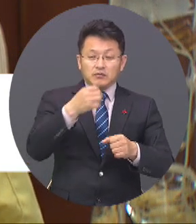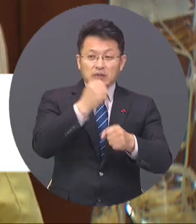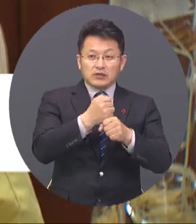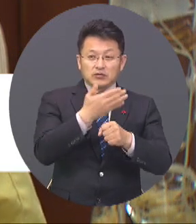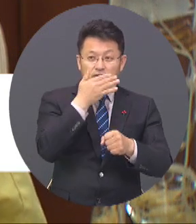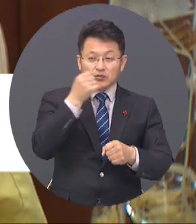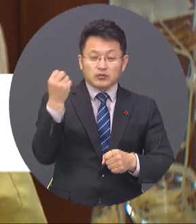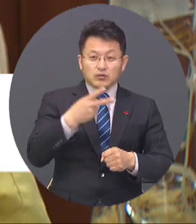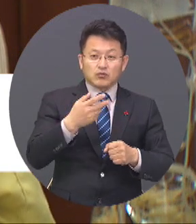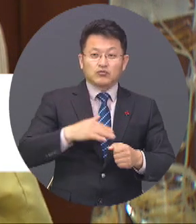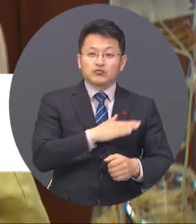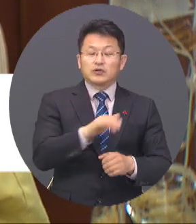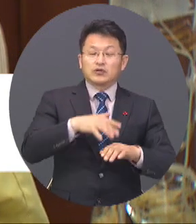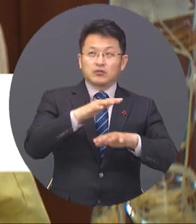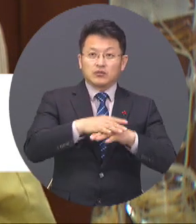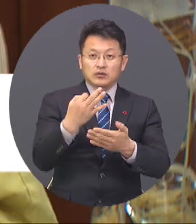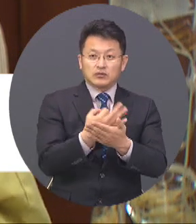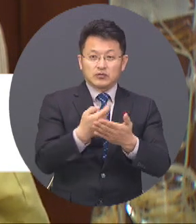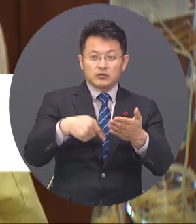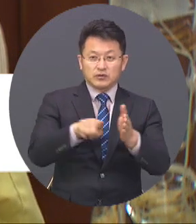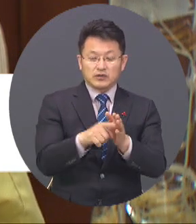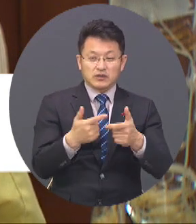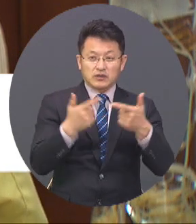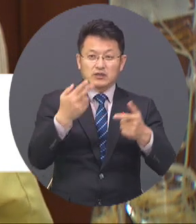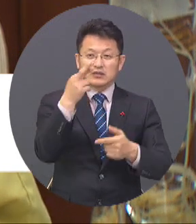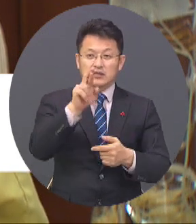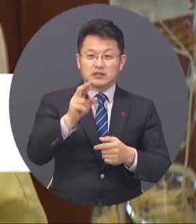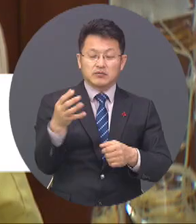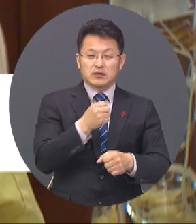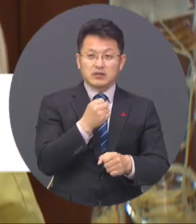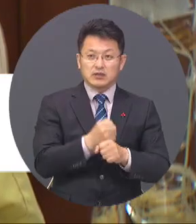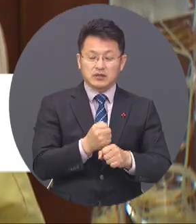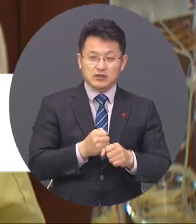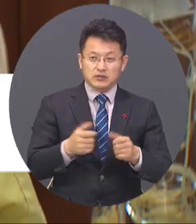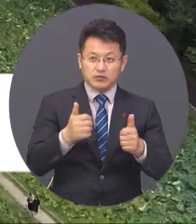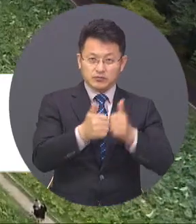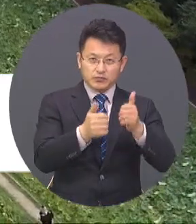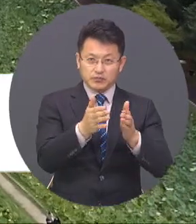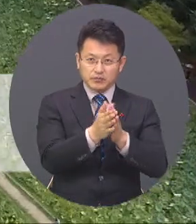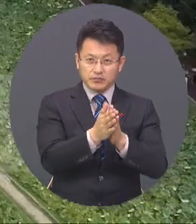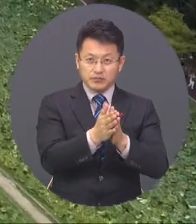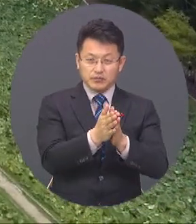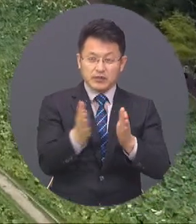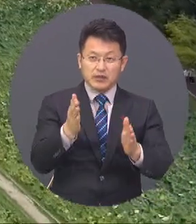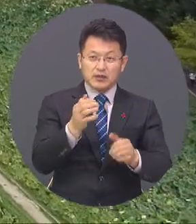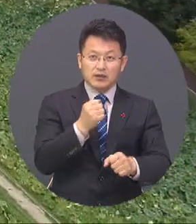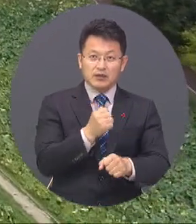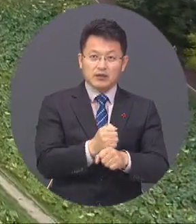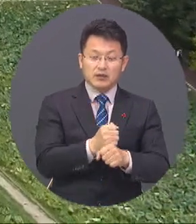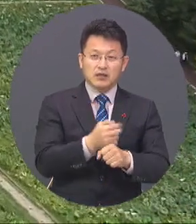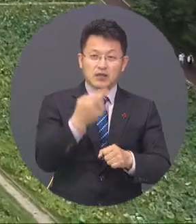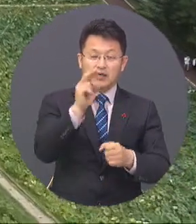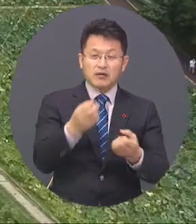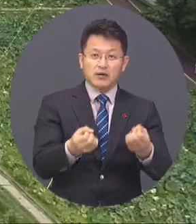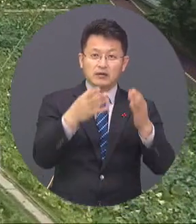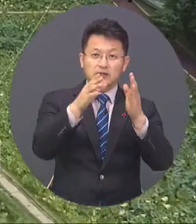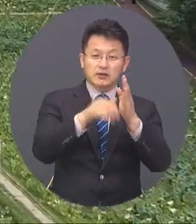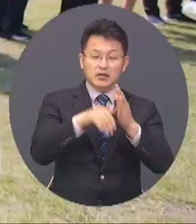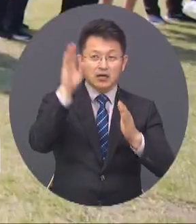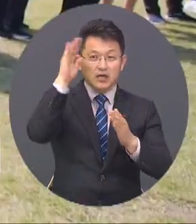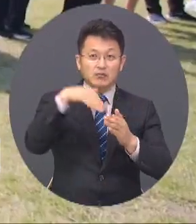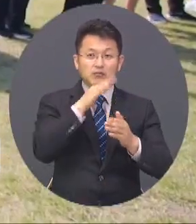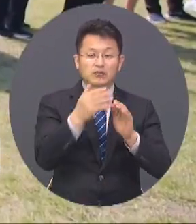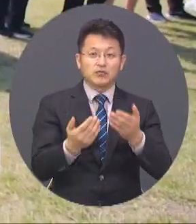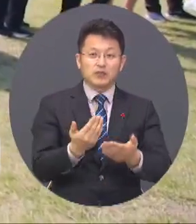하고 또한 우리 눈과 소드 위해서 산사 불어 가지고 승부를 걸어야 되겠다 산사 망루가 엑스포가 함 놓아 산업